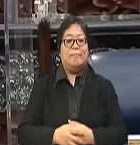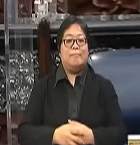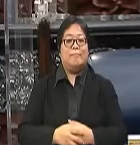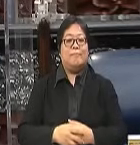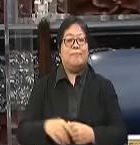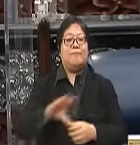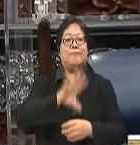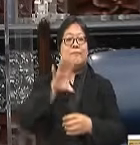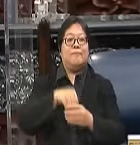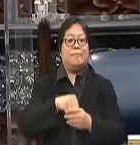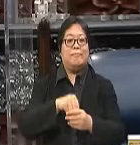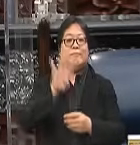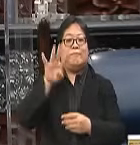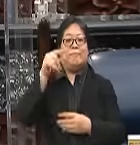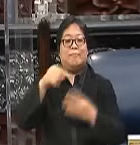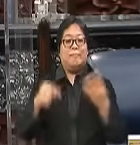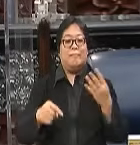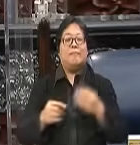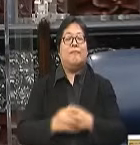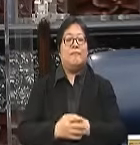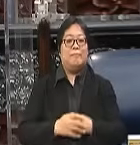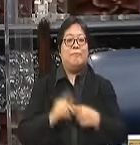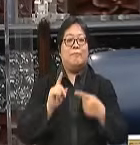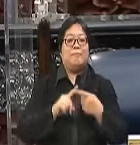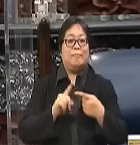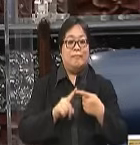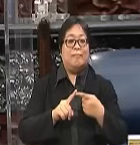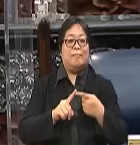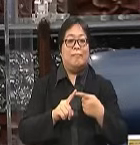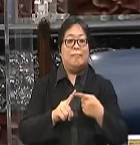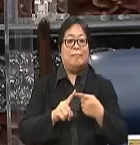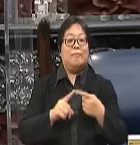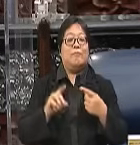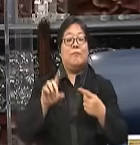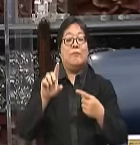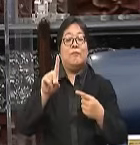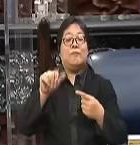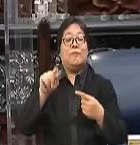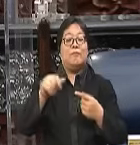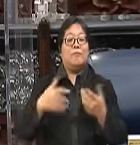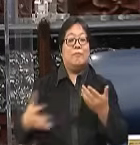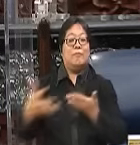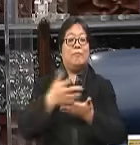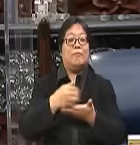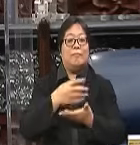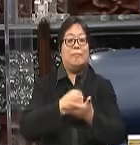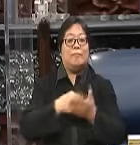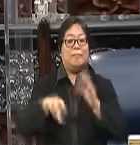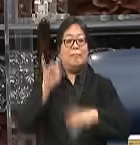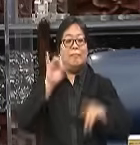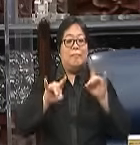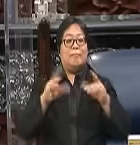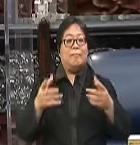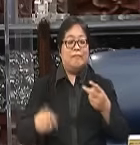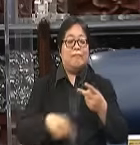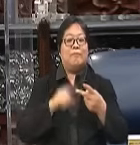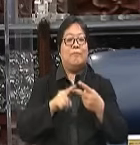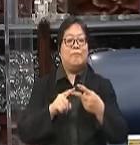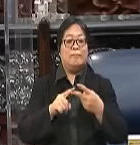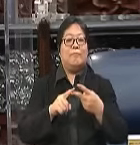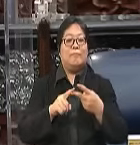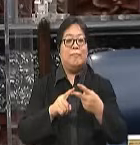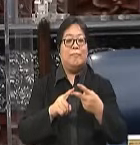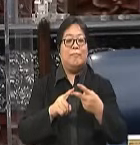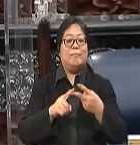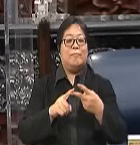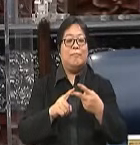yang merangkumi empat langkah langkah pertama ialah Sumber data untuk menginap pasti dan makna Isra interaksi kedua